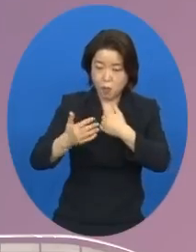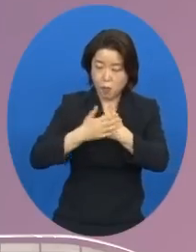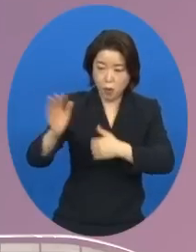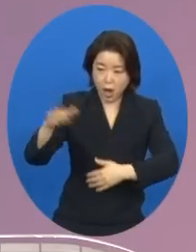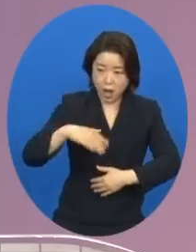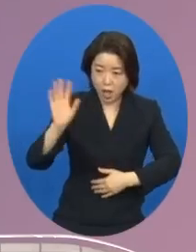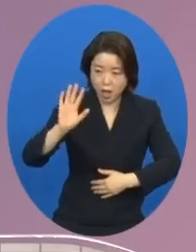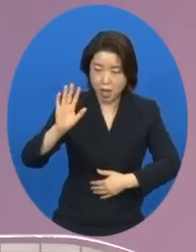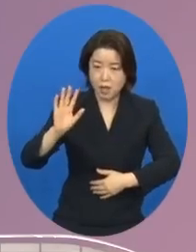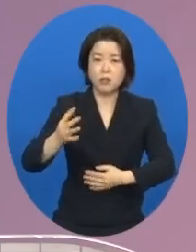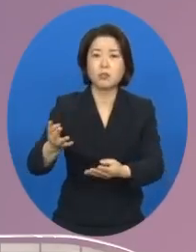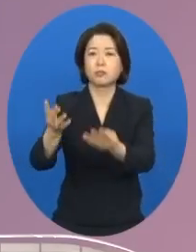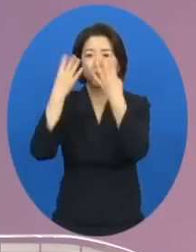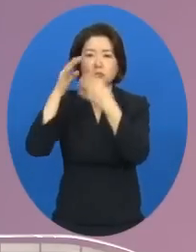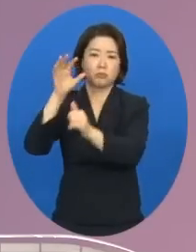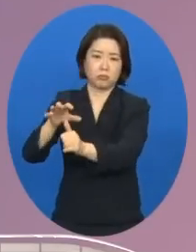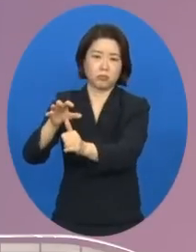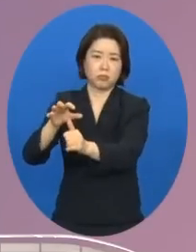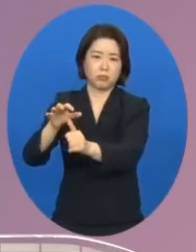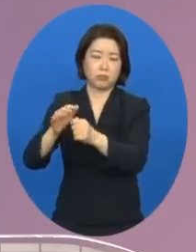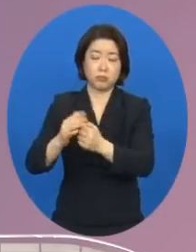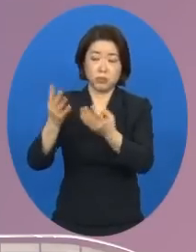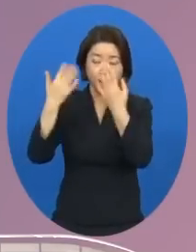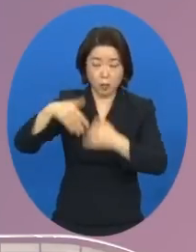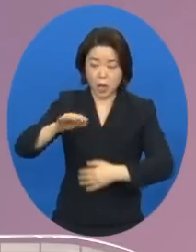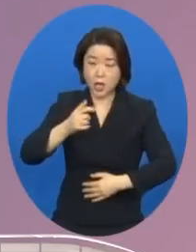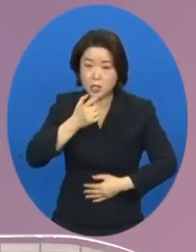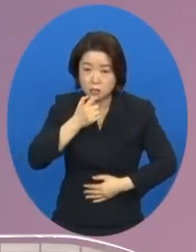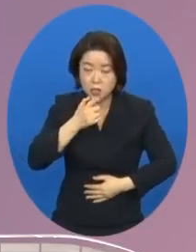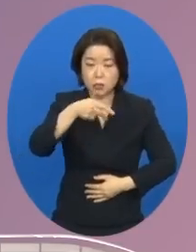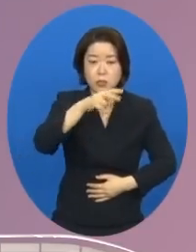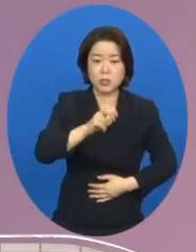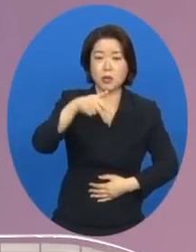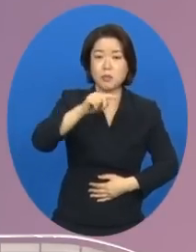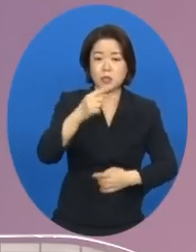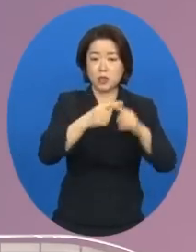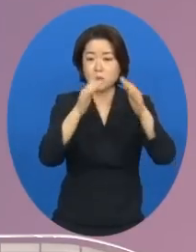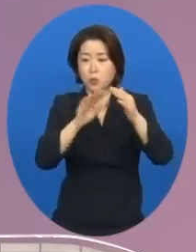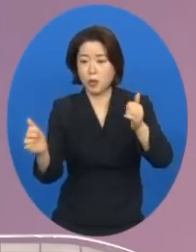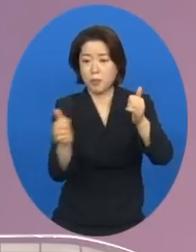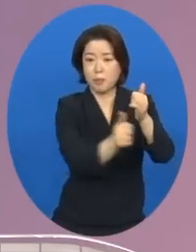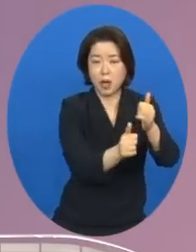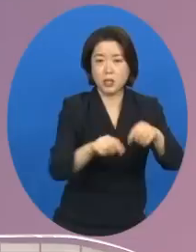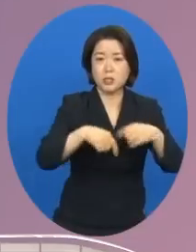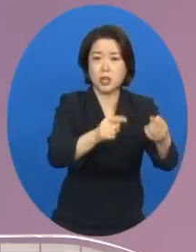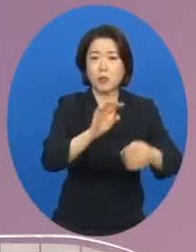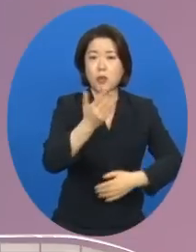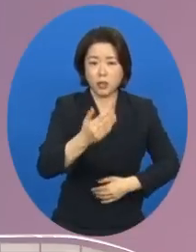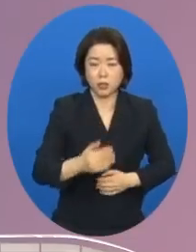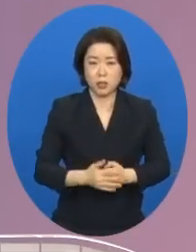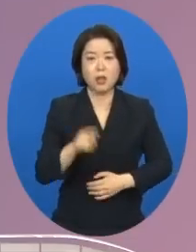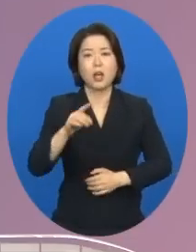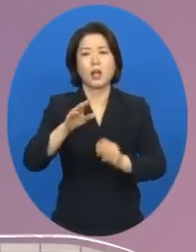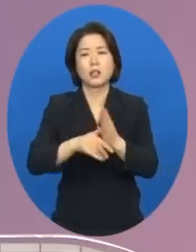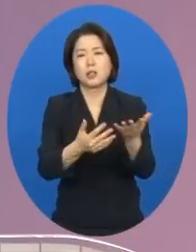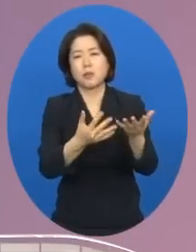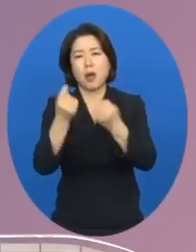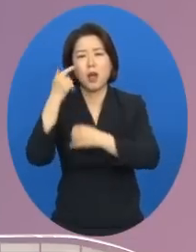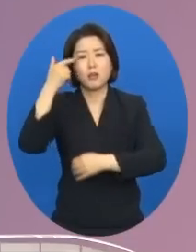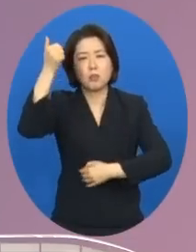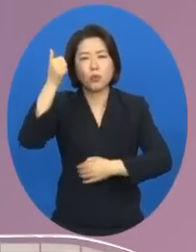돼요. 감옥에 안 가려면 삼자교회에 들어가야 돼요. 그때 많은